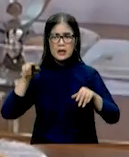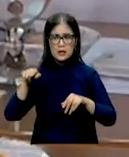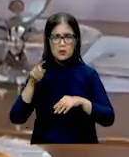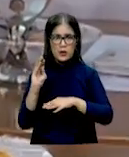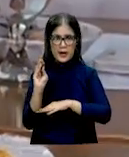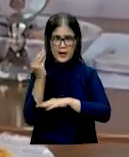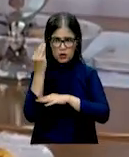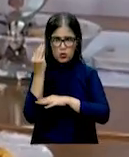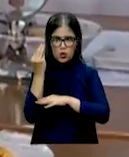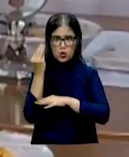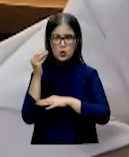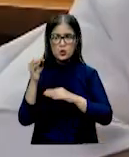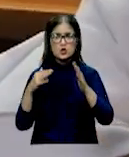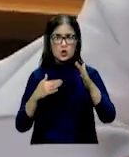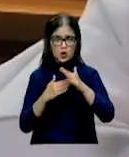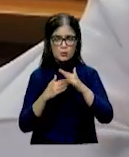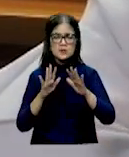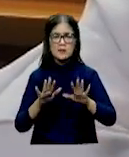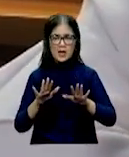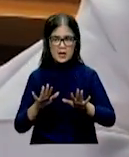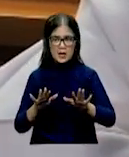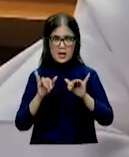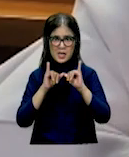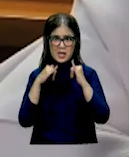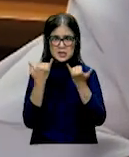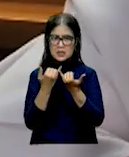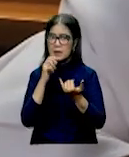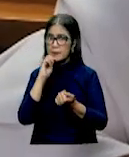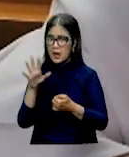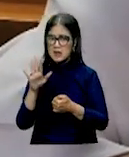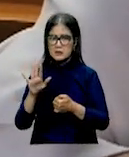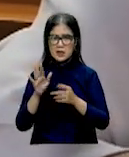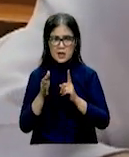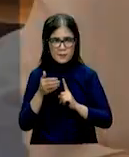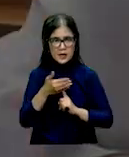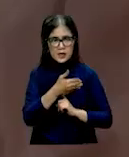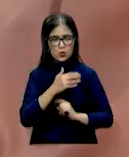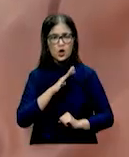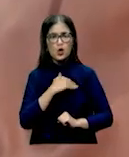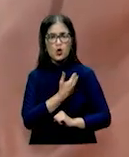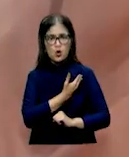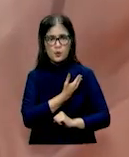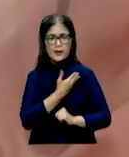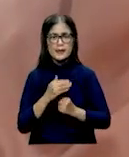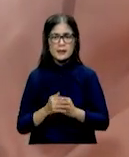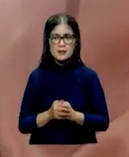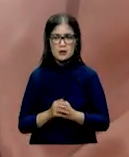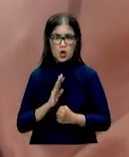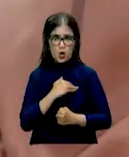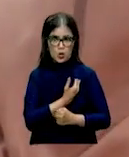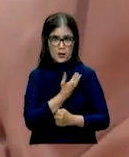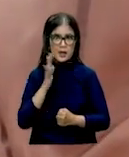Rektor ETH. Yayasan mengaku akan memberikan perlindungan terhadap korban. Korban nanti kita